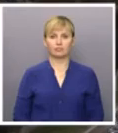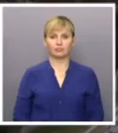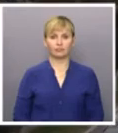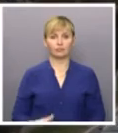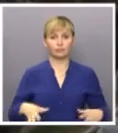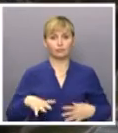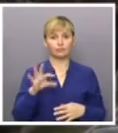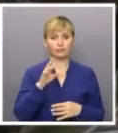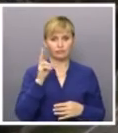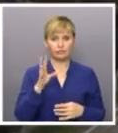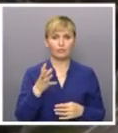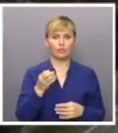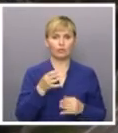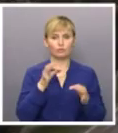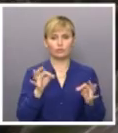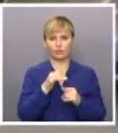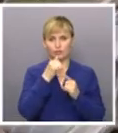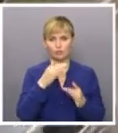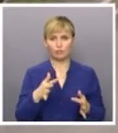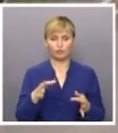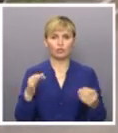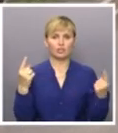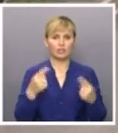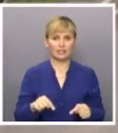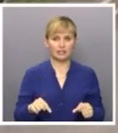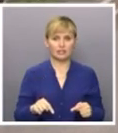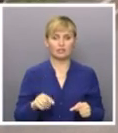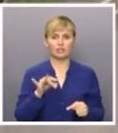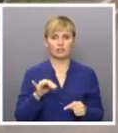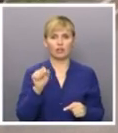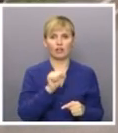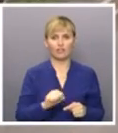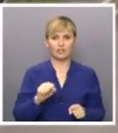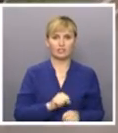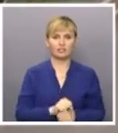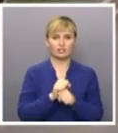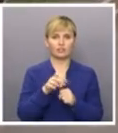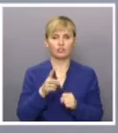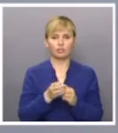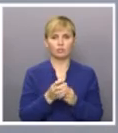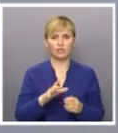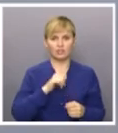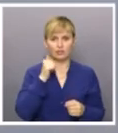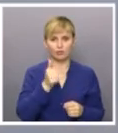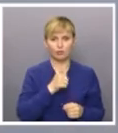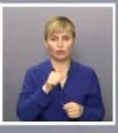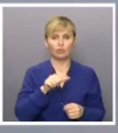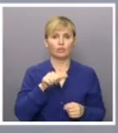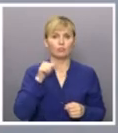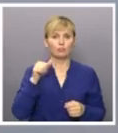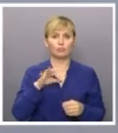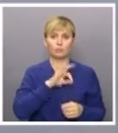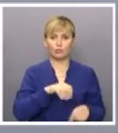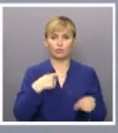Рынок недвижимости все еще никак не может оправиться от кризиса, а в частности от августовской девальвации 2015 года. Спрос на жилье